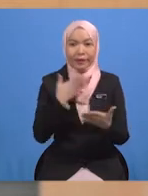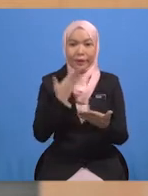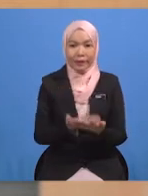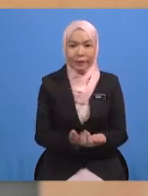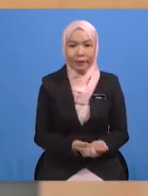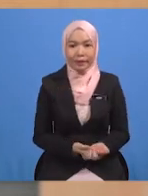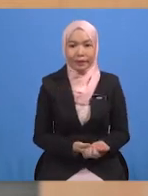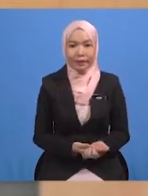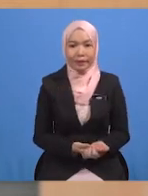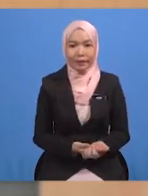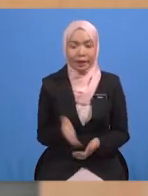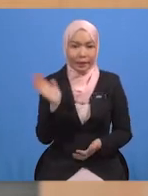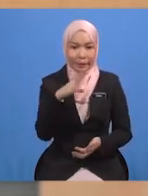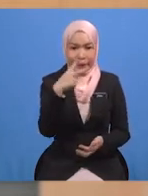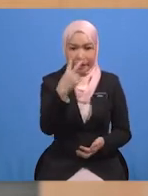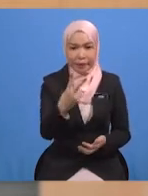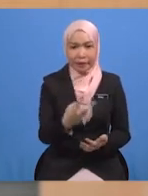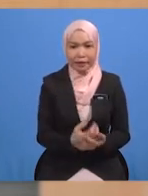Baiklah. Sila lihat